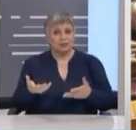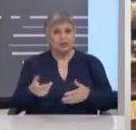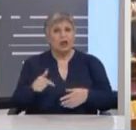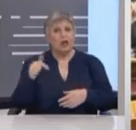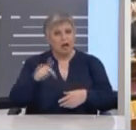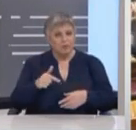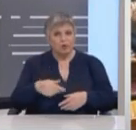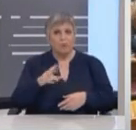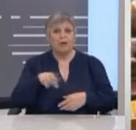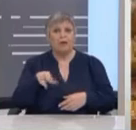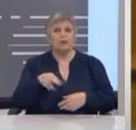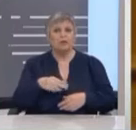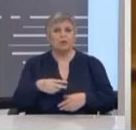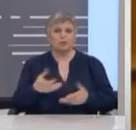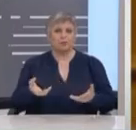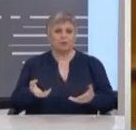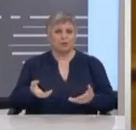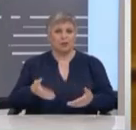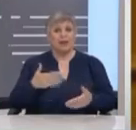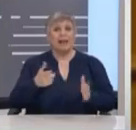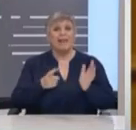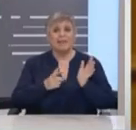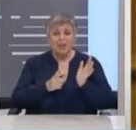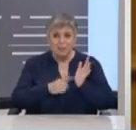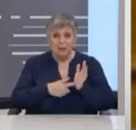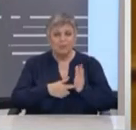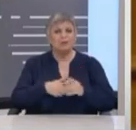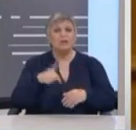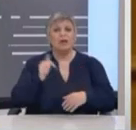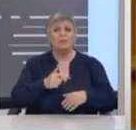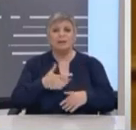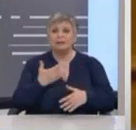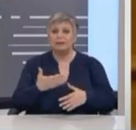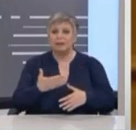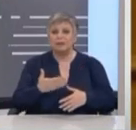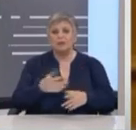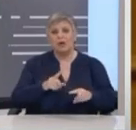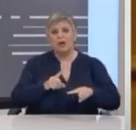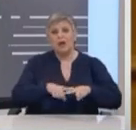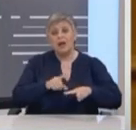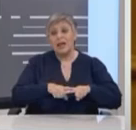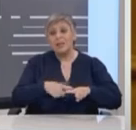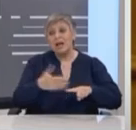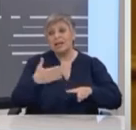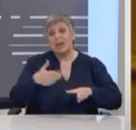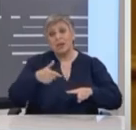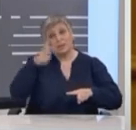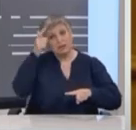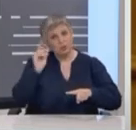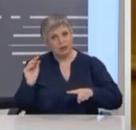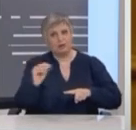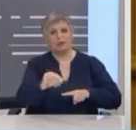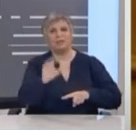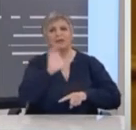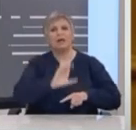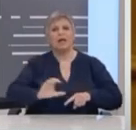ενεργά να στηρίζει την ευρωπαϊκή προοπτική της Τουρκίας και ως μοχλό, αν θέλετε, πίεσης για